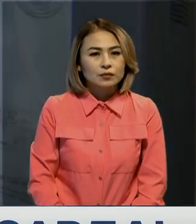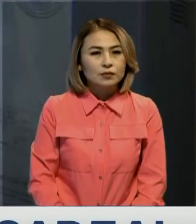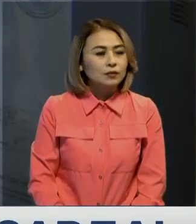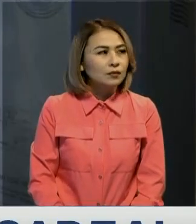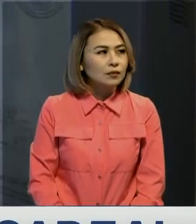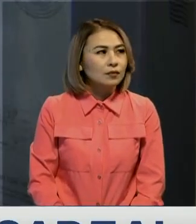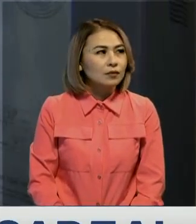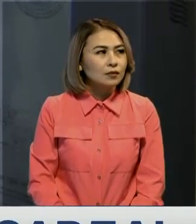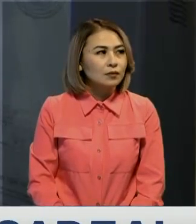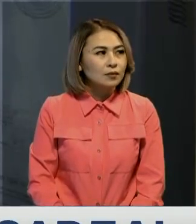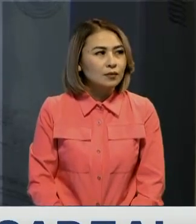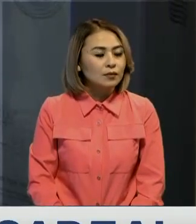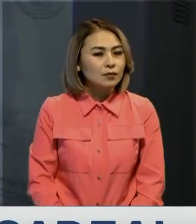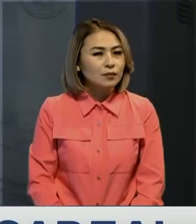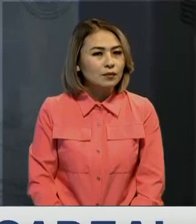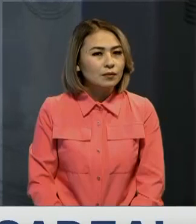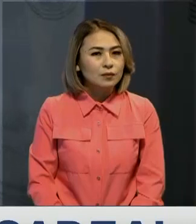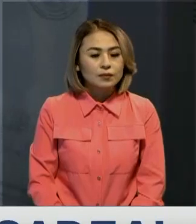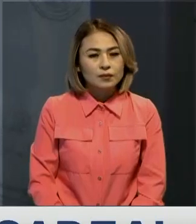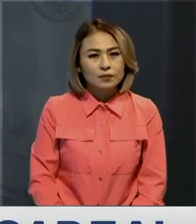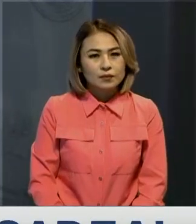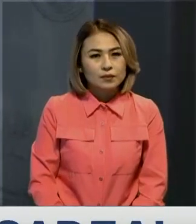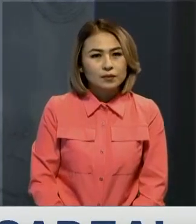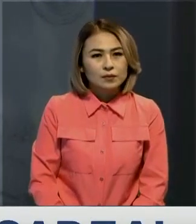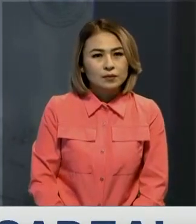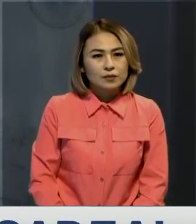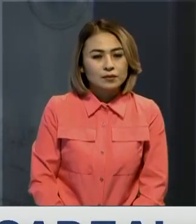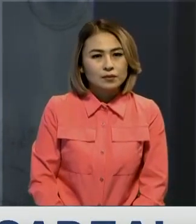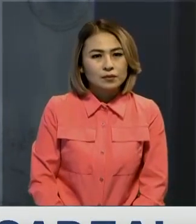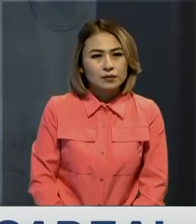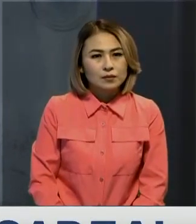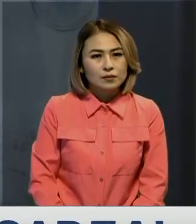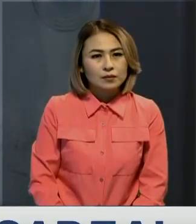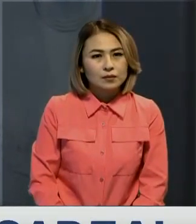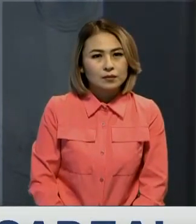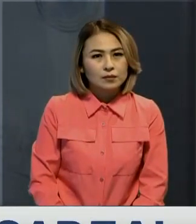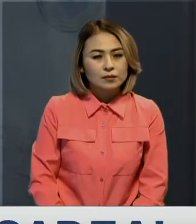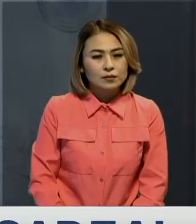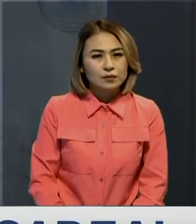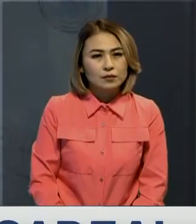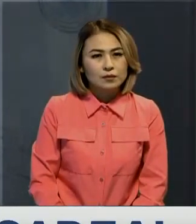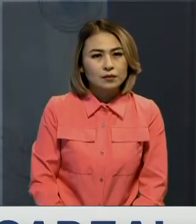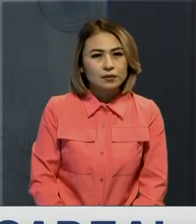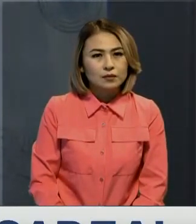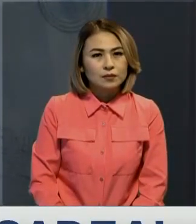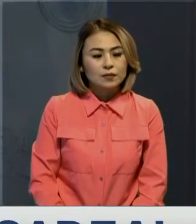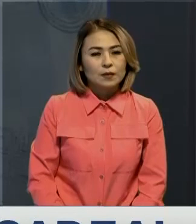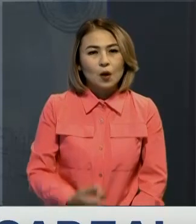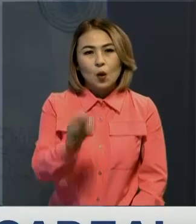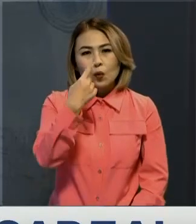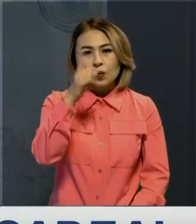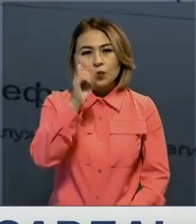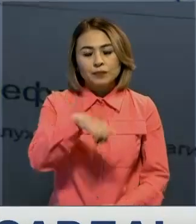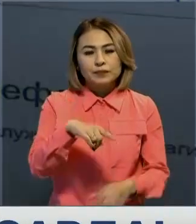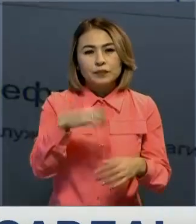Саламатсыз ба? Біз 25-ші Ілияс Есенберлин атындағы гимназияда тұрмыз. Осында бір оқыс жағдай орнала қалған